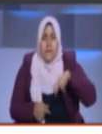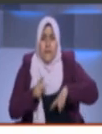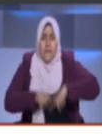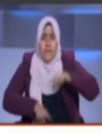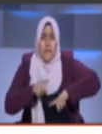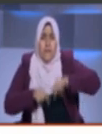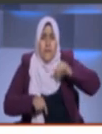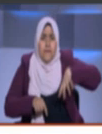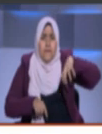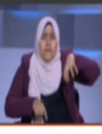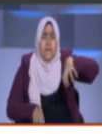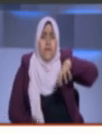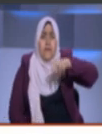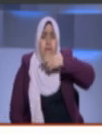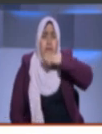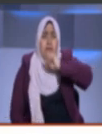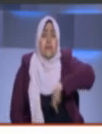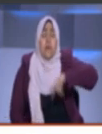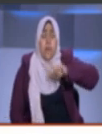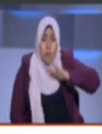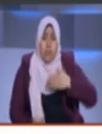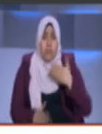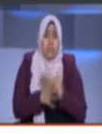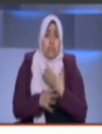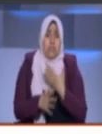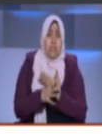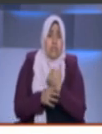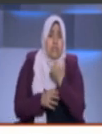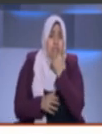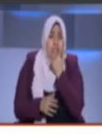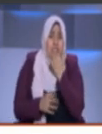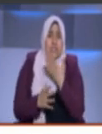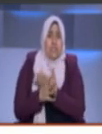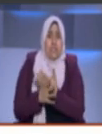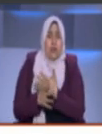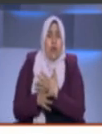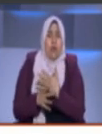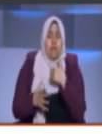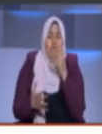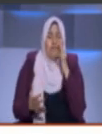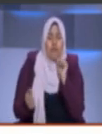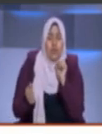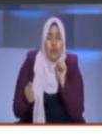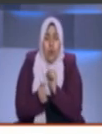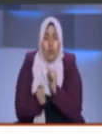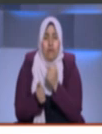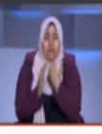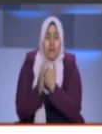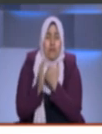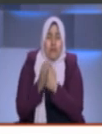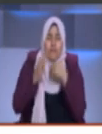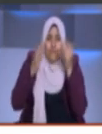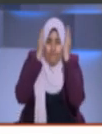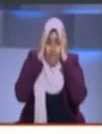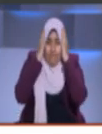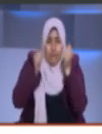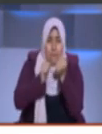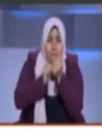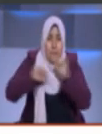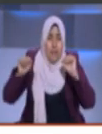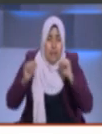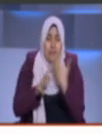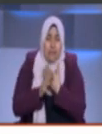لاغارين يعني ربما يكون السبب الدفين لها هي الضغوط الاقتصادية والاجتماعية التي أحاطت